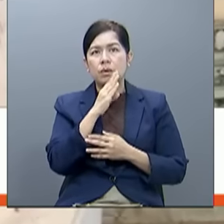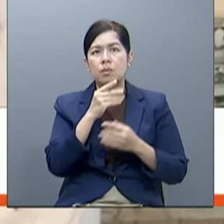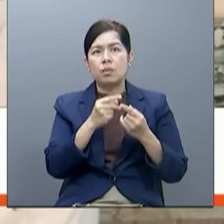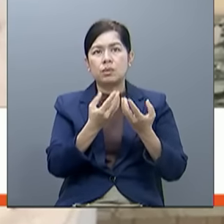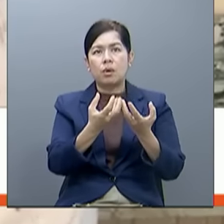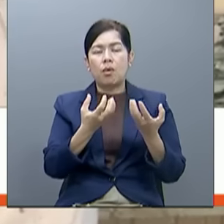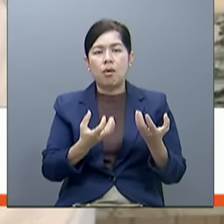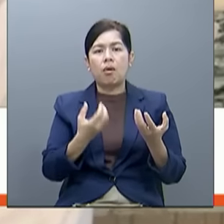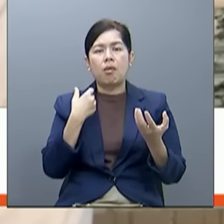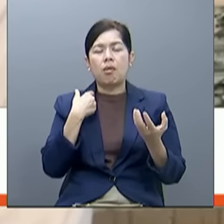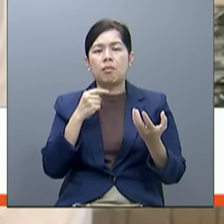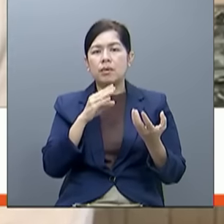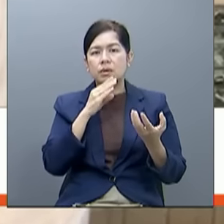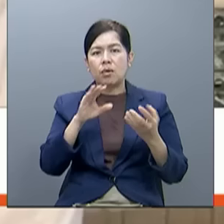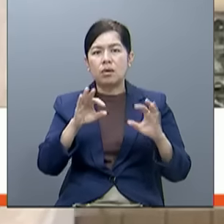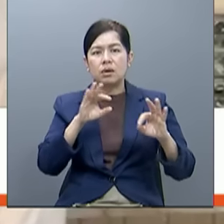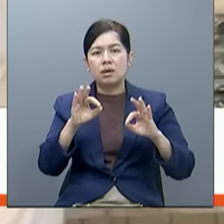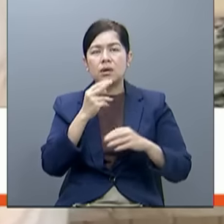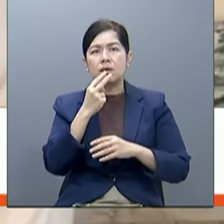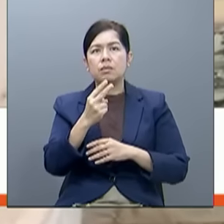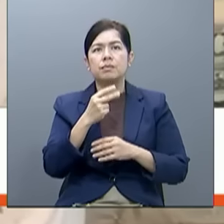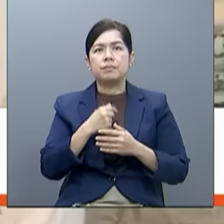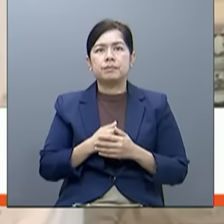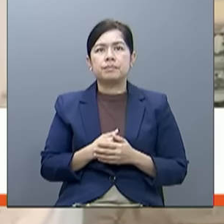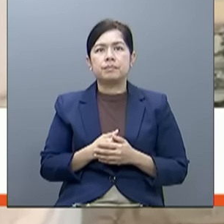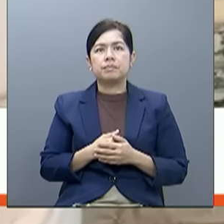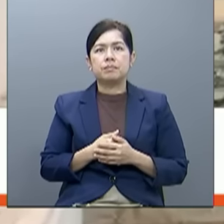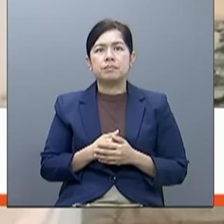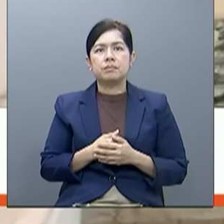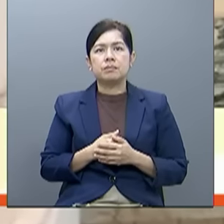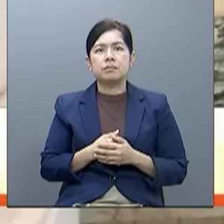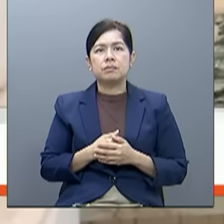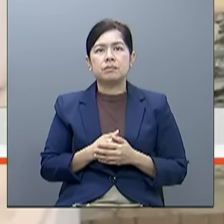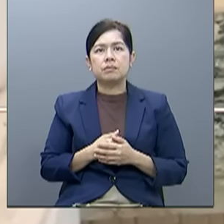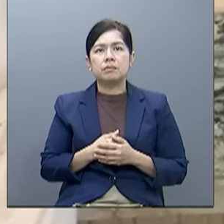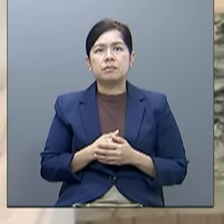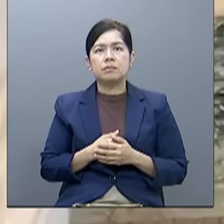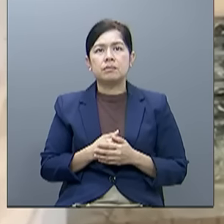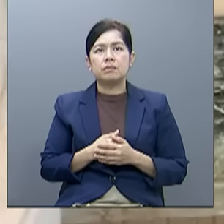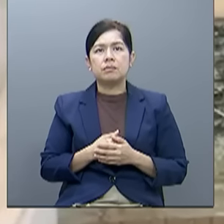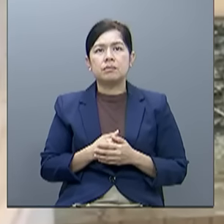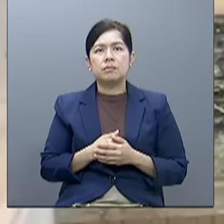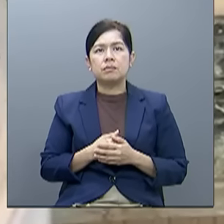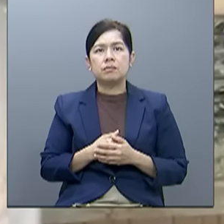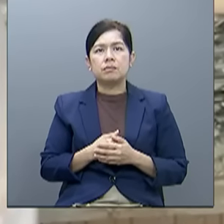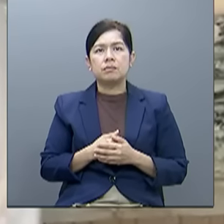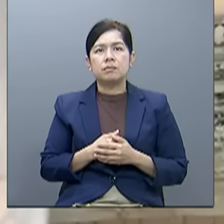ได้ก็ให้เพราะว่าต้นทุนบางทีบางชิ้นเกือบพันก็มีเพราะขายของแพง ครับ